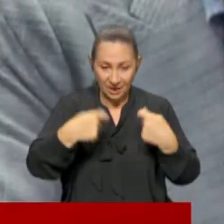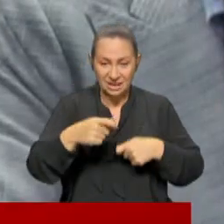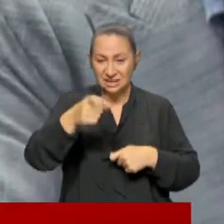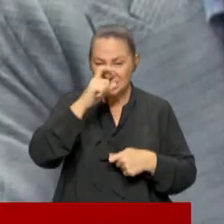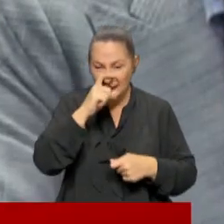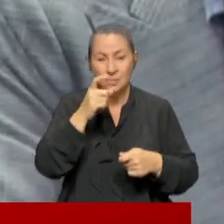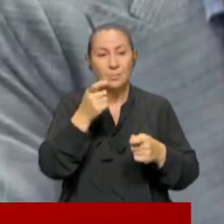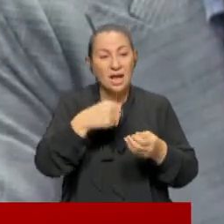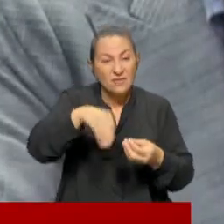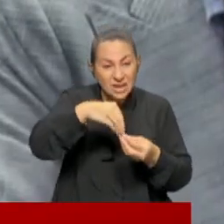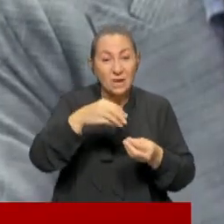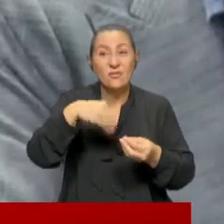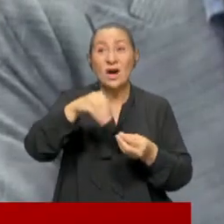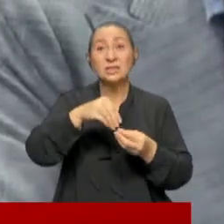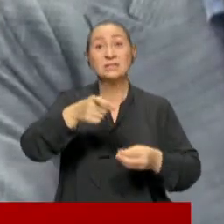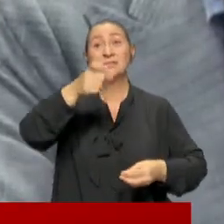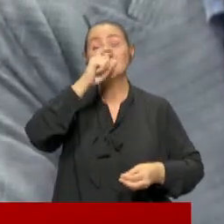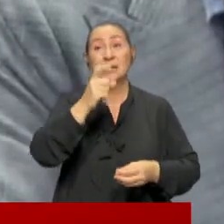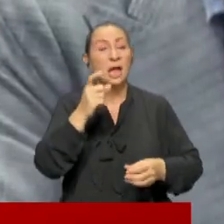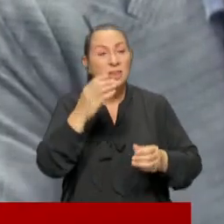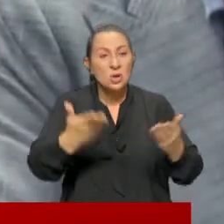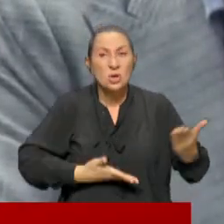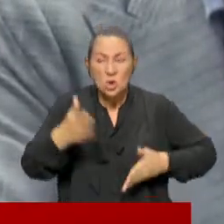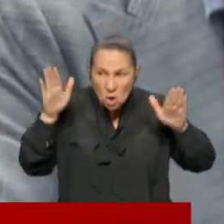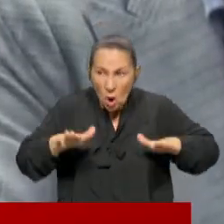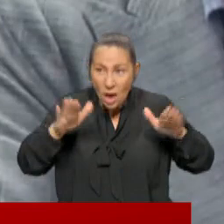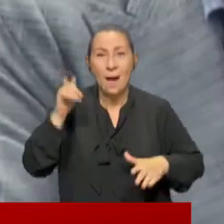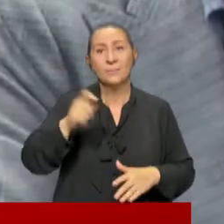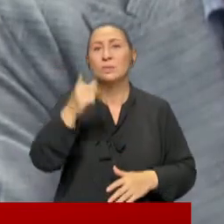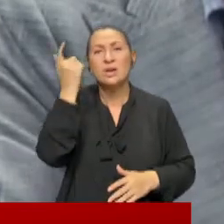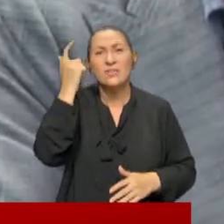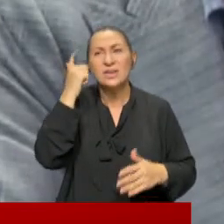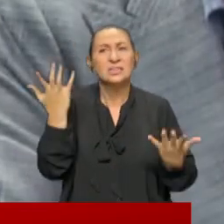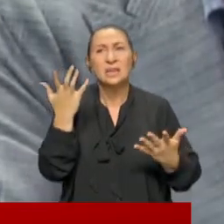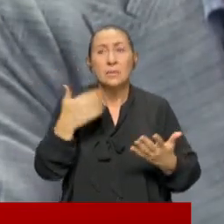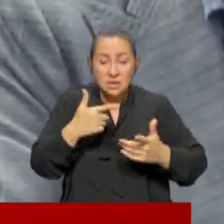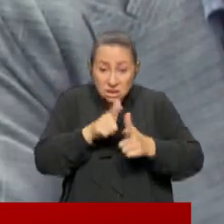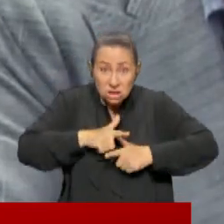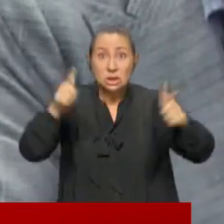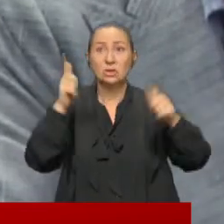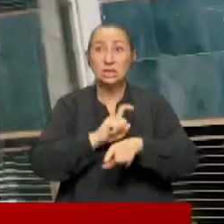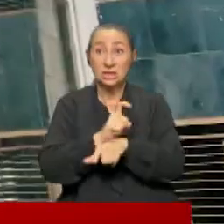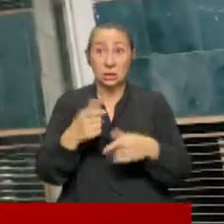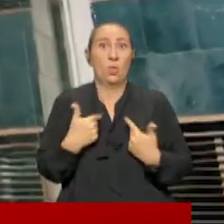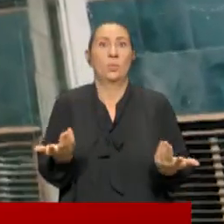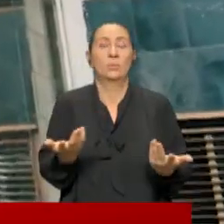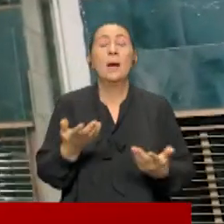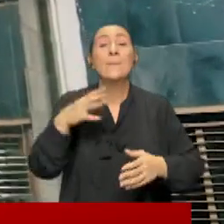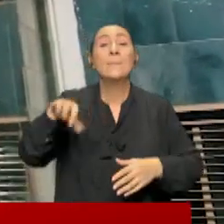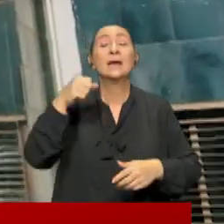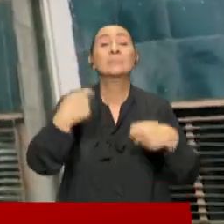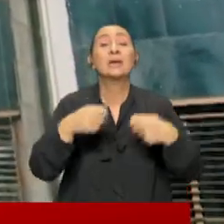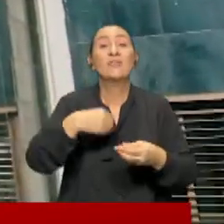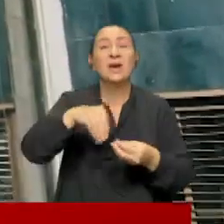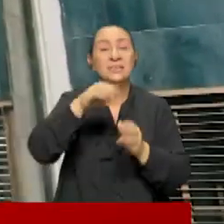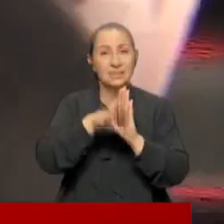saraya, tefecilere ve faiz baronlarına maraba yaptın ya. Nasıl bir kafadır bu ya? İsyan ediyoruz, hakikaten sinirleniyorum. Merkez Bankası'nın